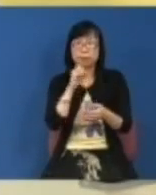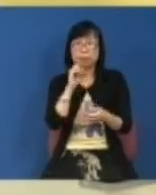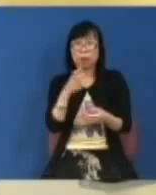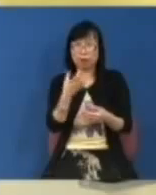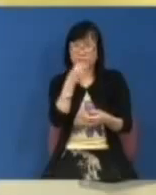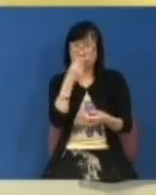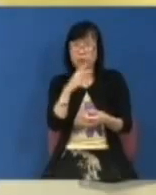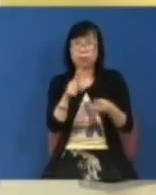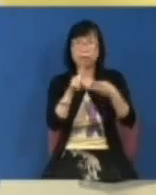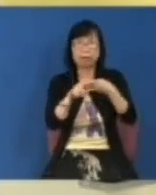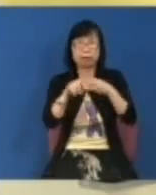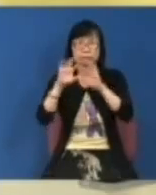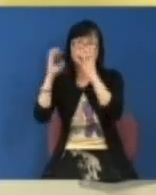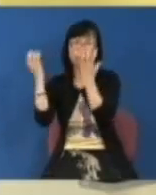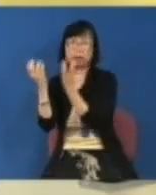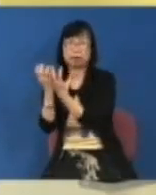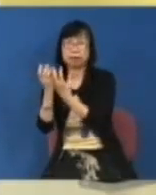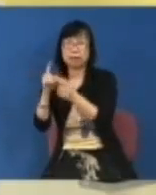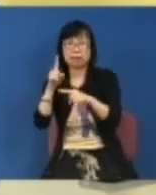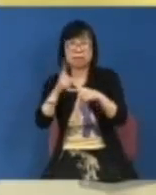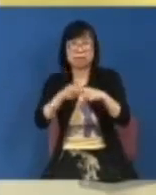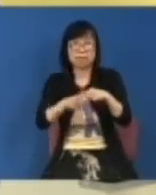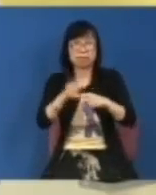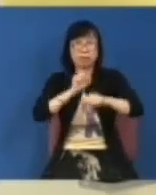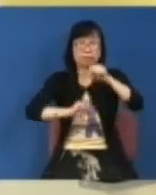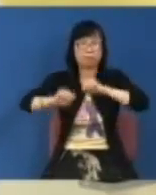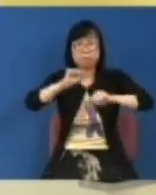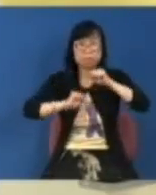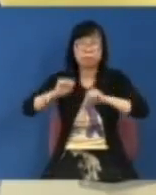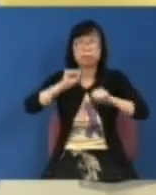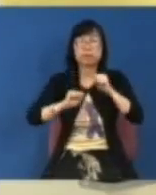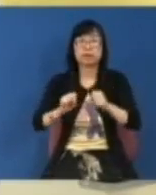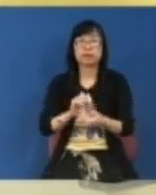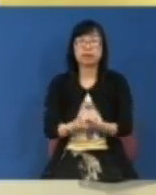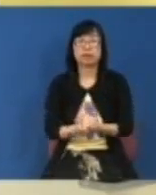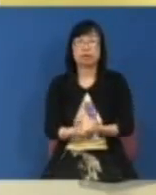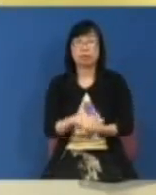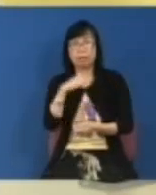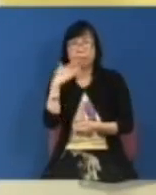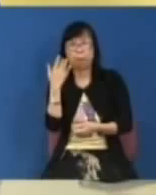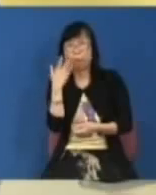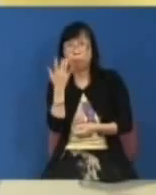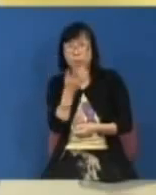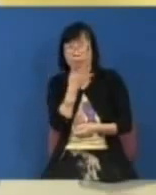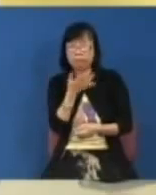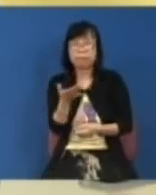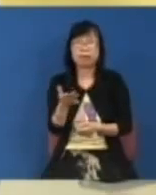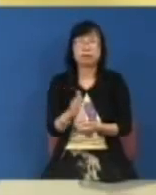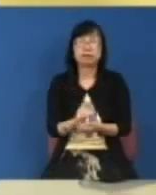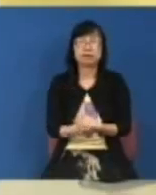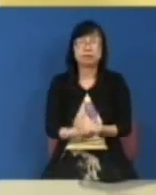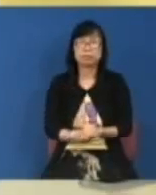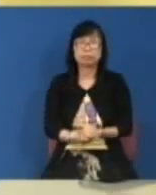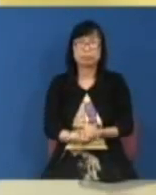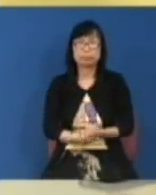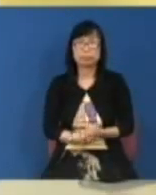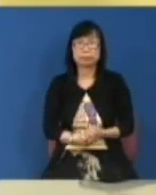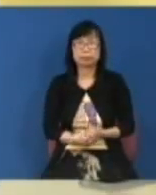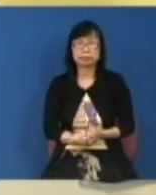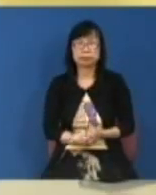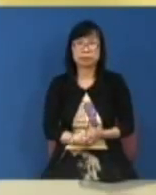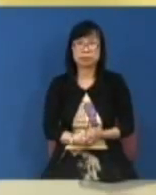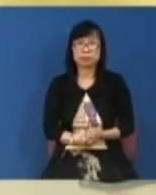香港的民主派，如果你真的要群眾運動裡面不出現一些你沒有辦法去制約或者你不想出現的